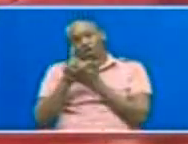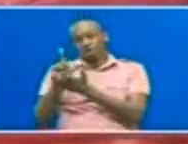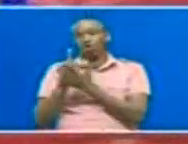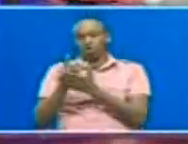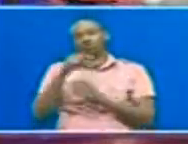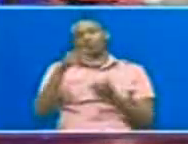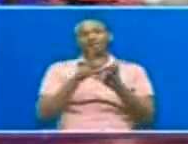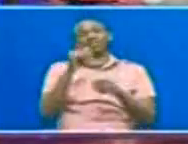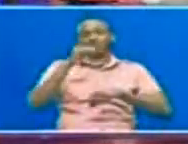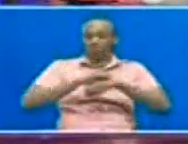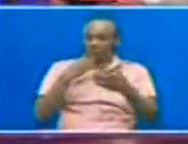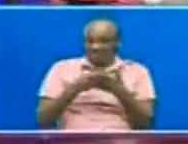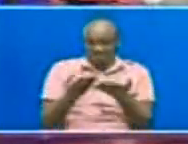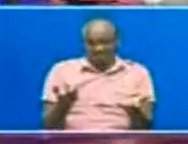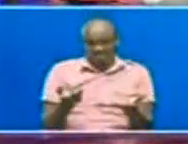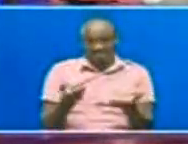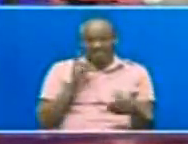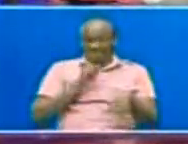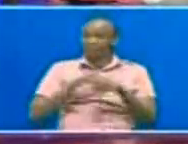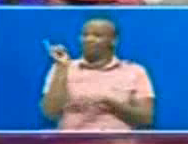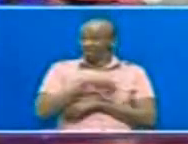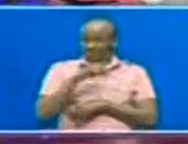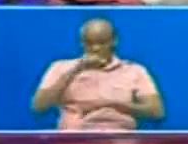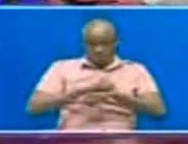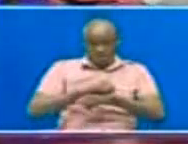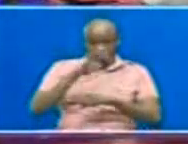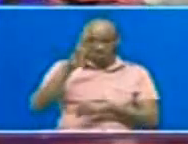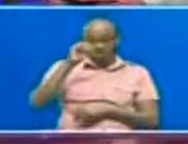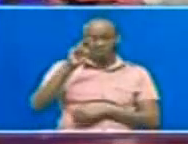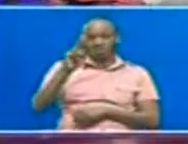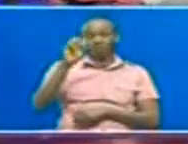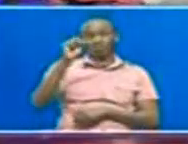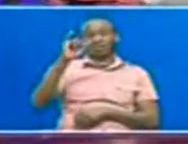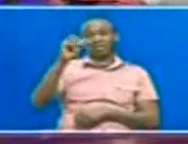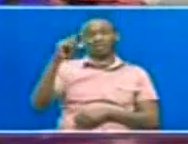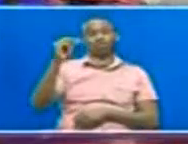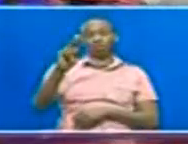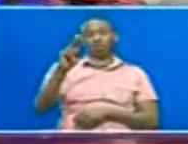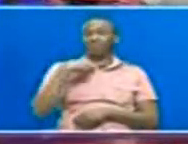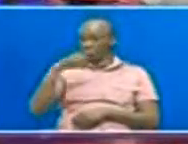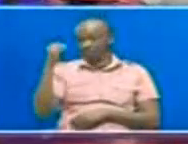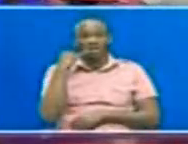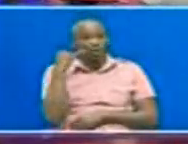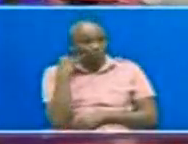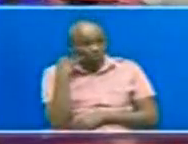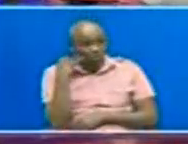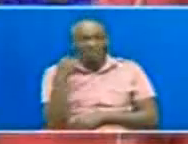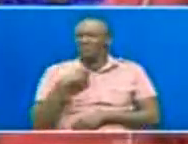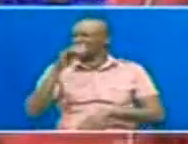kusoma. Basi mimi kumaliza shule Musingo. Nilienda wapi? Nienda Nakuru. Because I was a good player.